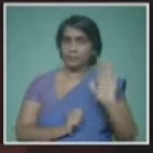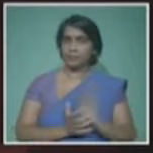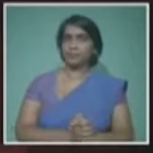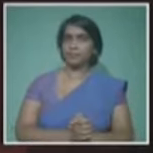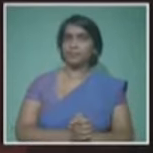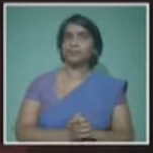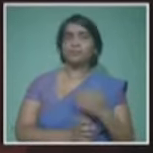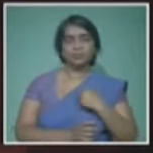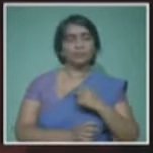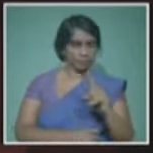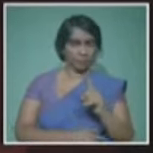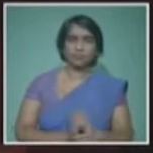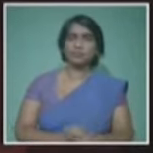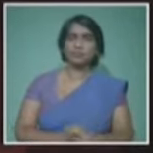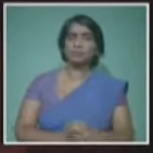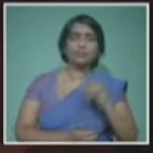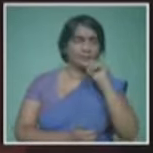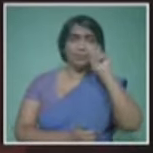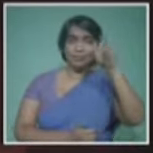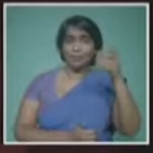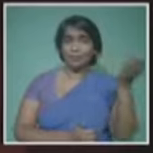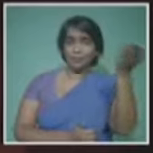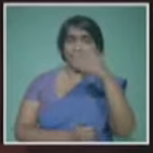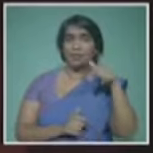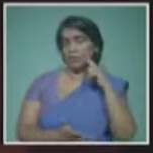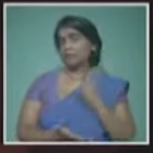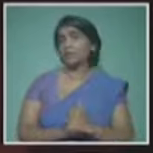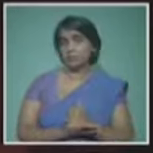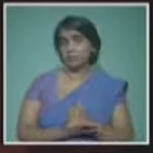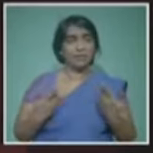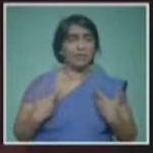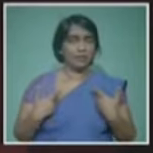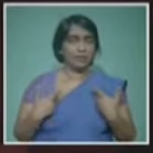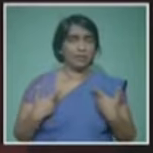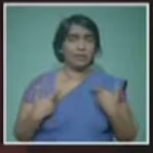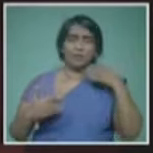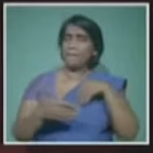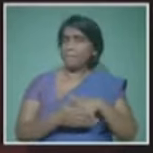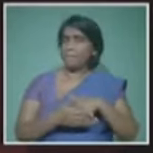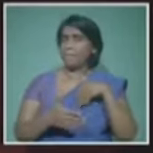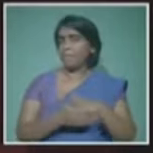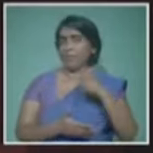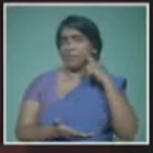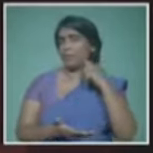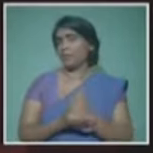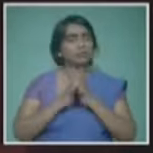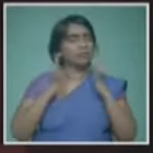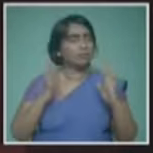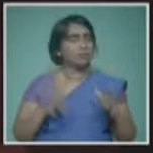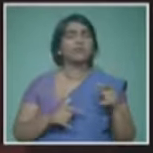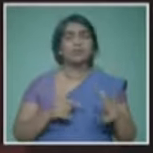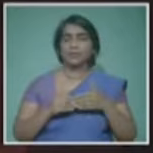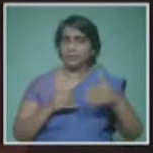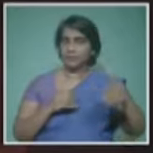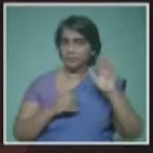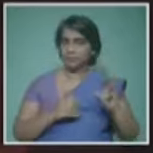කාරණාව මම ඔබතුමාට කියන්න කැමතියි රටේ මිනිස්සුන්ට මේ දැන් දරා ගන්න බෑ මේ ජීවිතය පීඩනකාරී අසහනකාරී තත්ත්වයන් රාශියක් නිර්මාණය